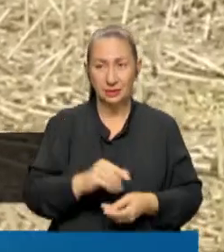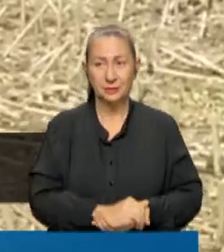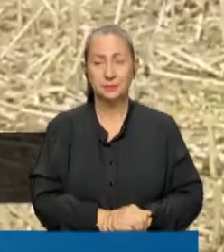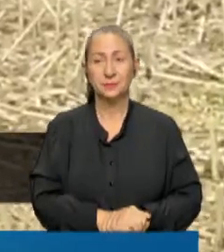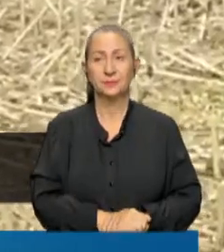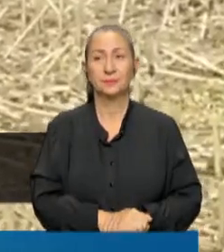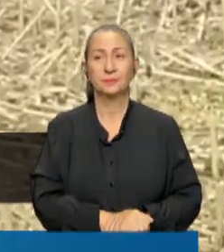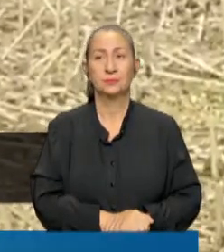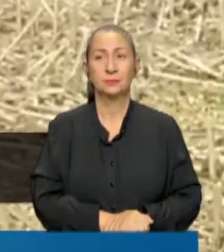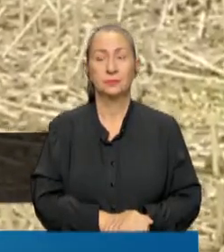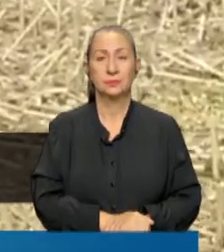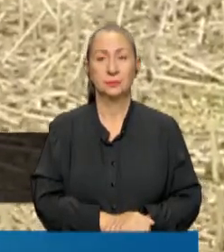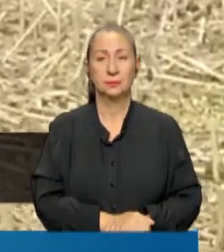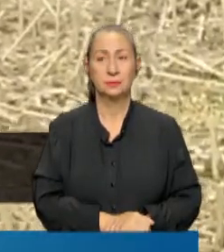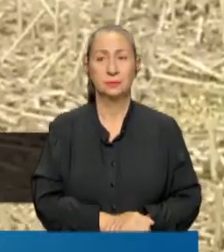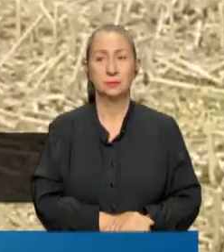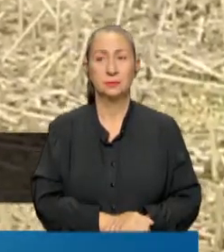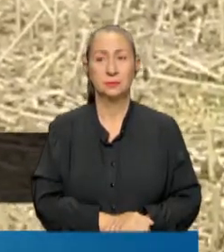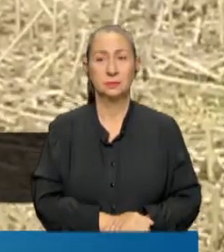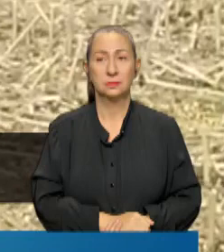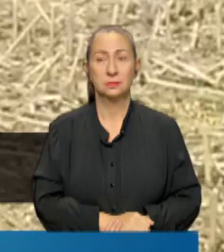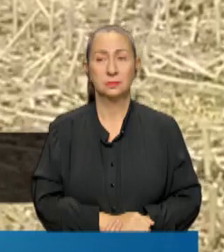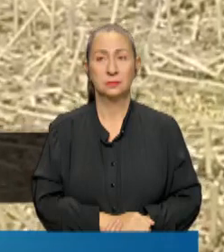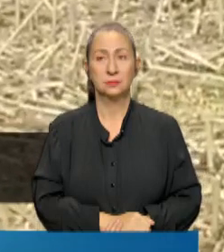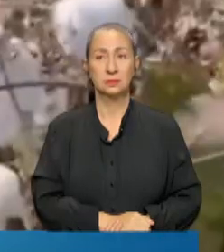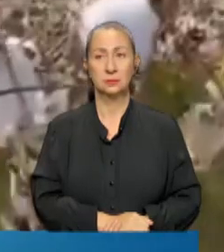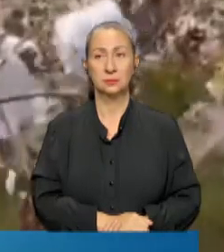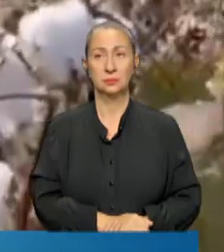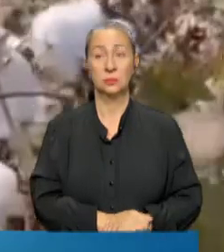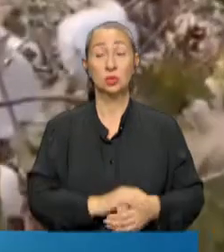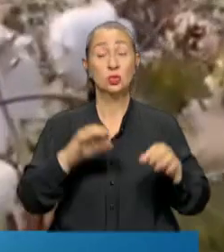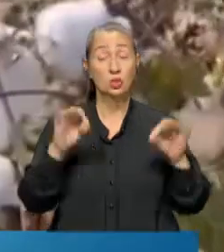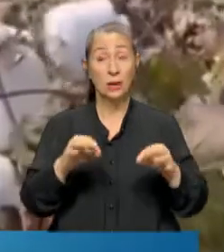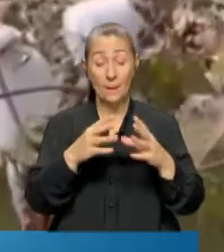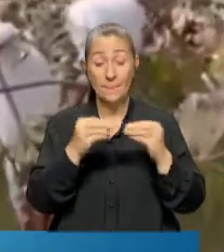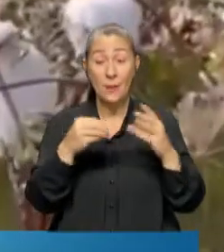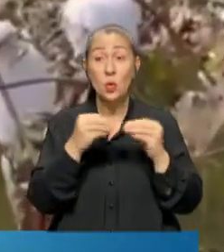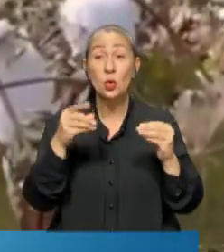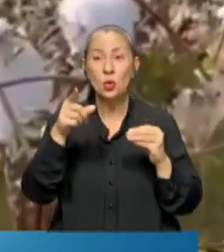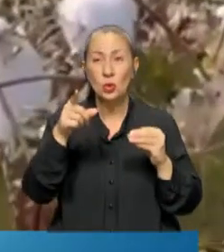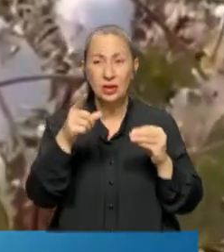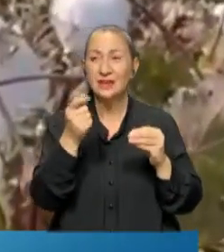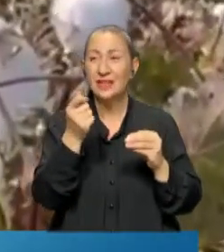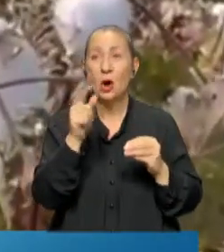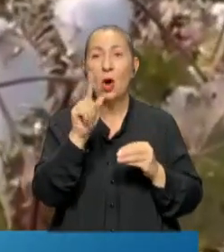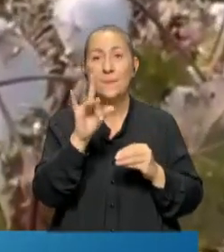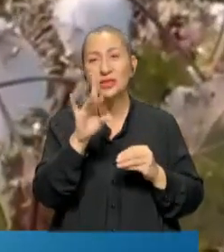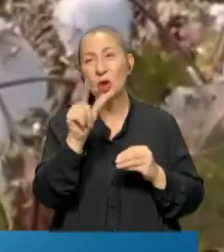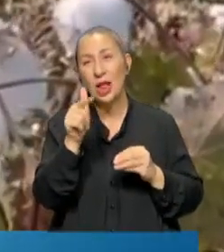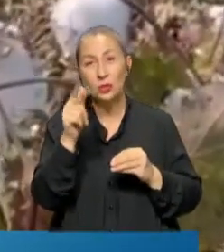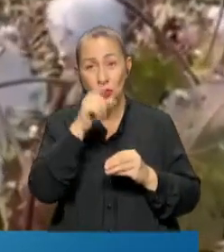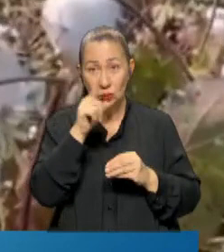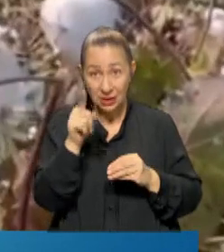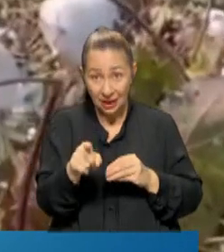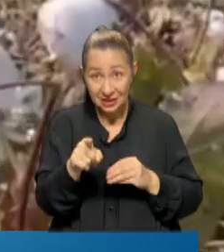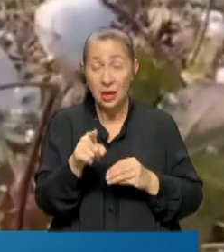vakitler mazot 7 liraydı. Şimdi 25 lira. Şu an pamuk fiyatların 15-16 lira gittiğinden